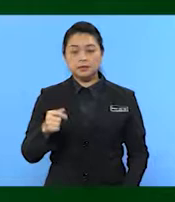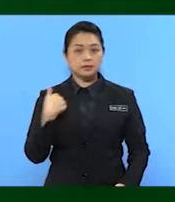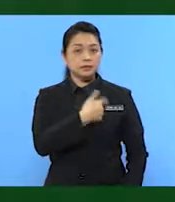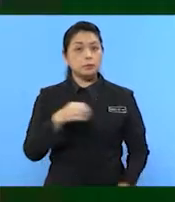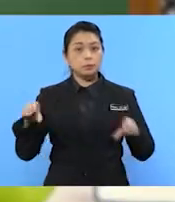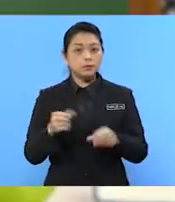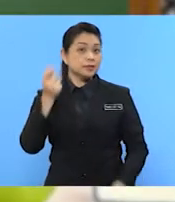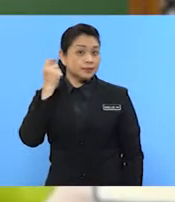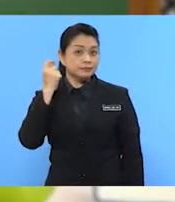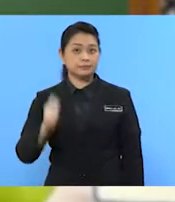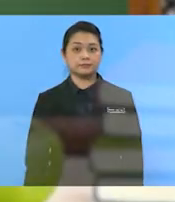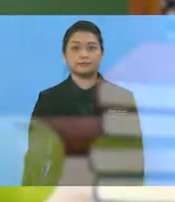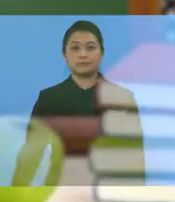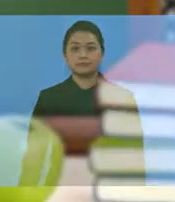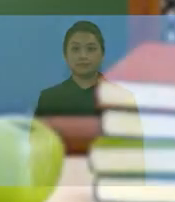tadi?